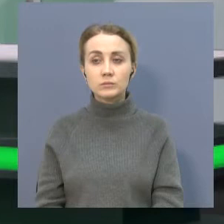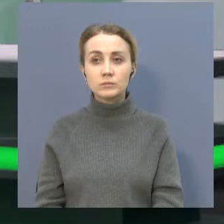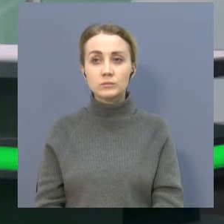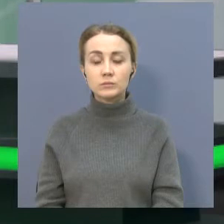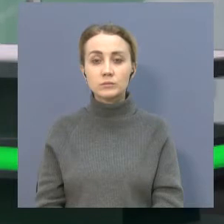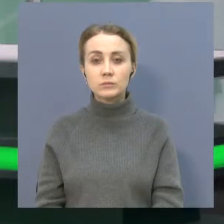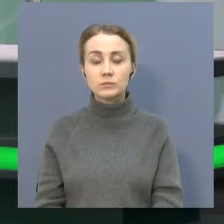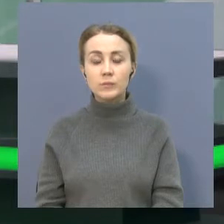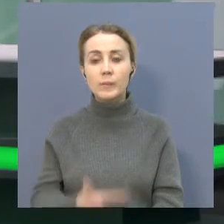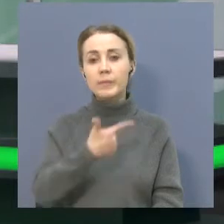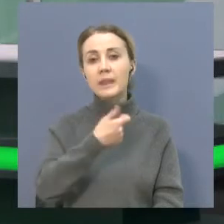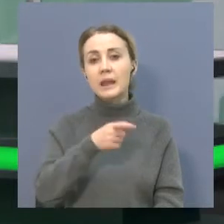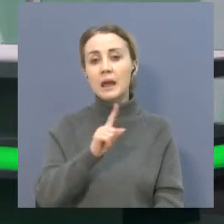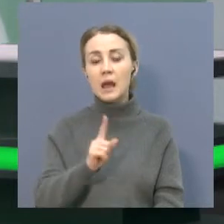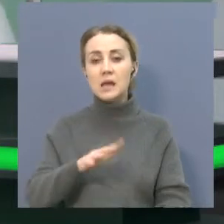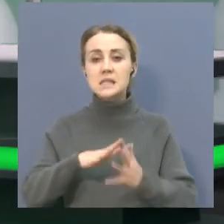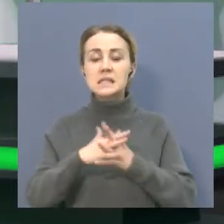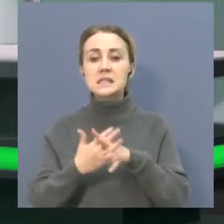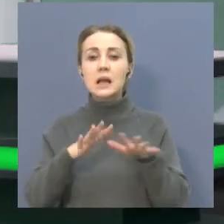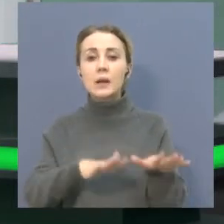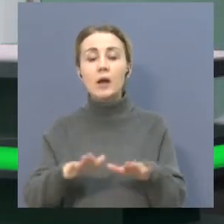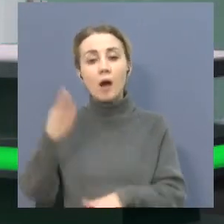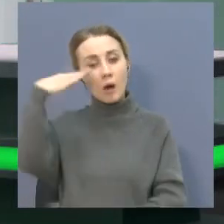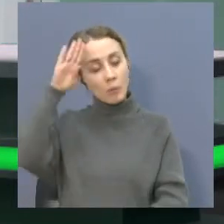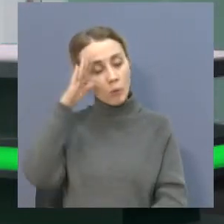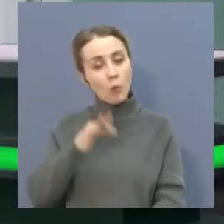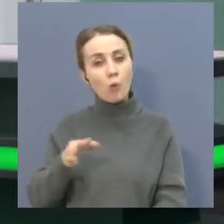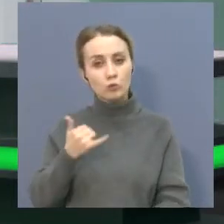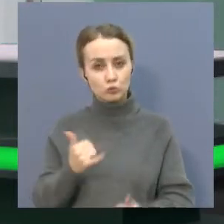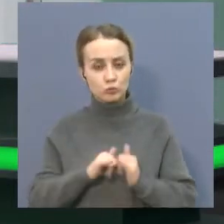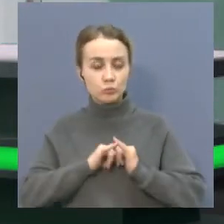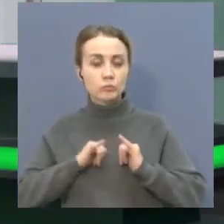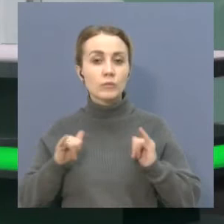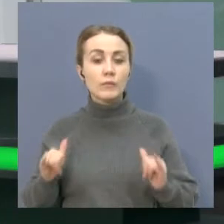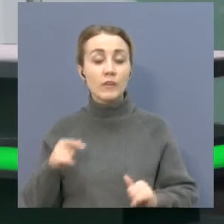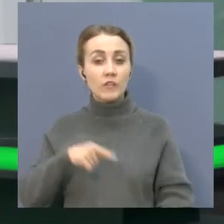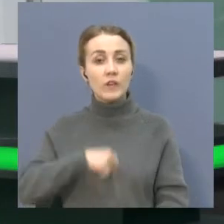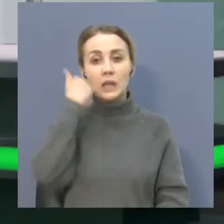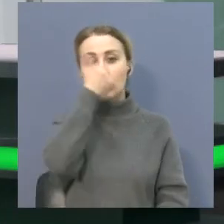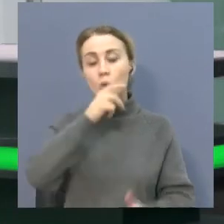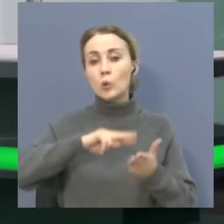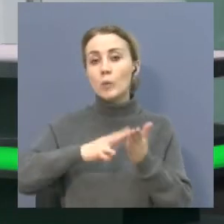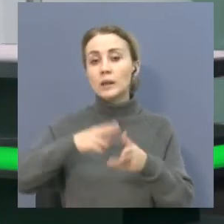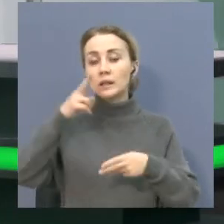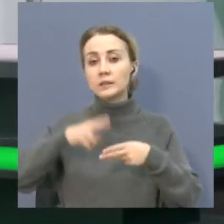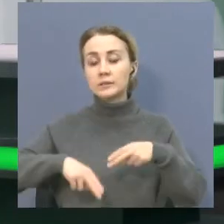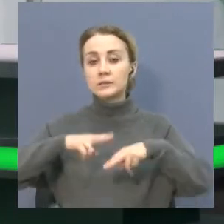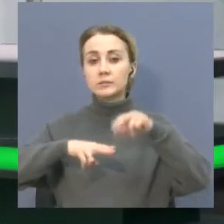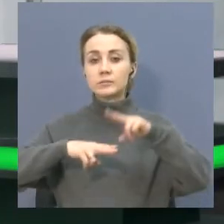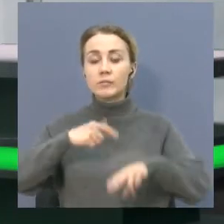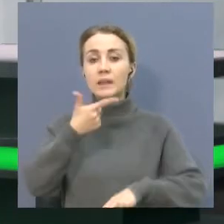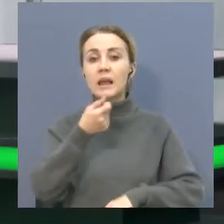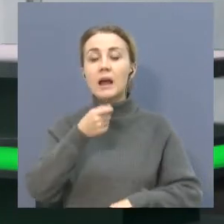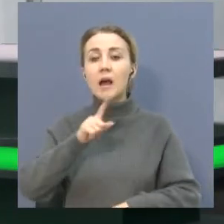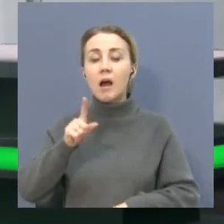Ақмола облысындағы ауыл аймақтарды газбен қамту ісі жылдан жылға ілгерілеп келеді. Биыл аймақтың 14 елді мекеніне ұзындығы 210